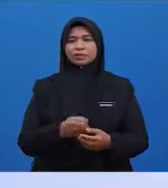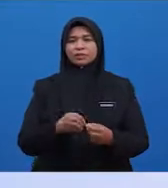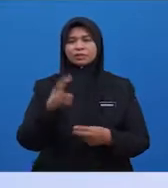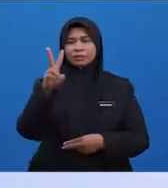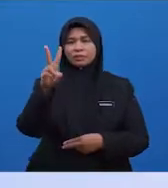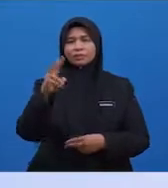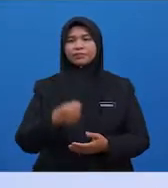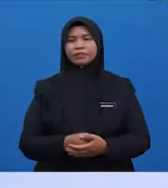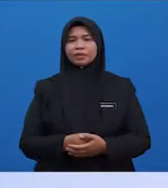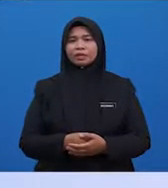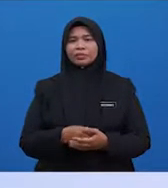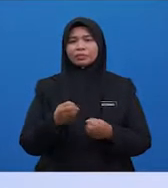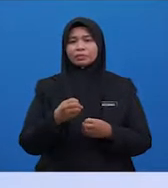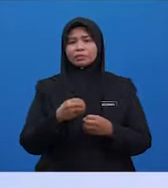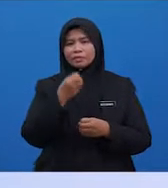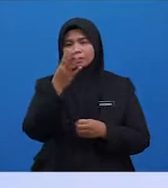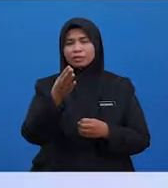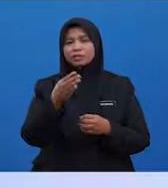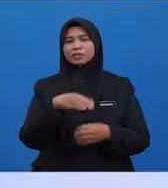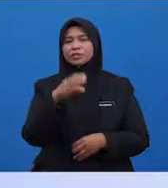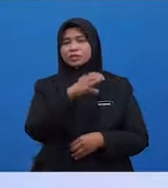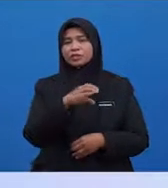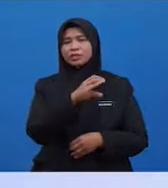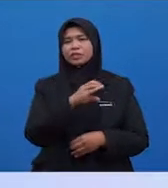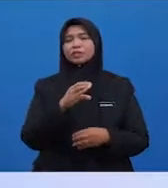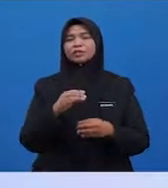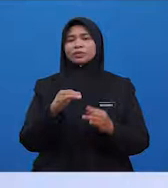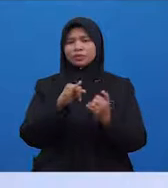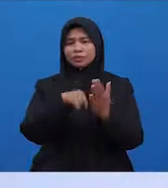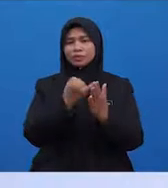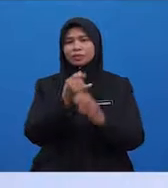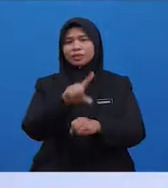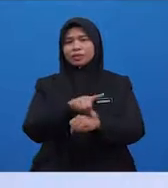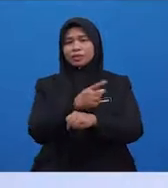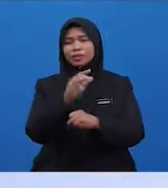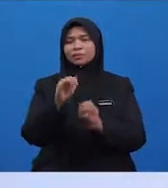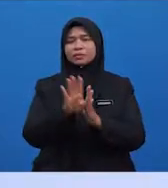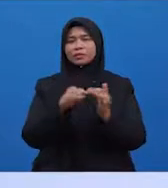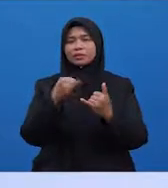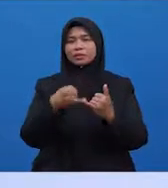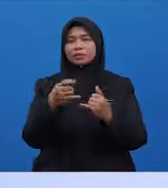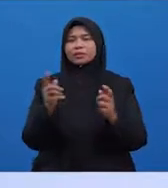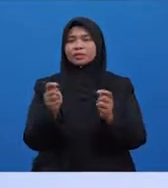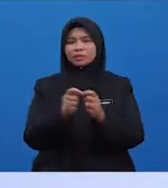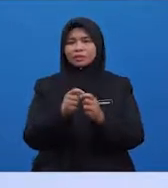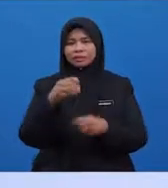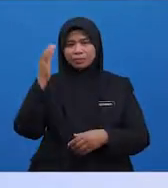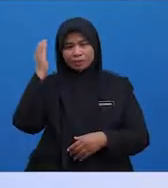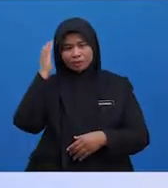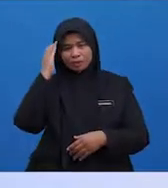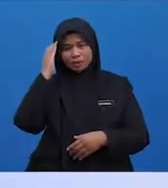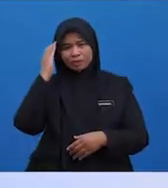Yang kedua, memerihalkan ciri jurulatih yang berjaya seperti